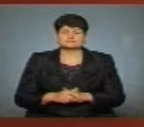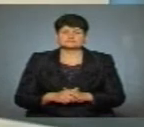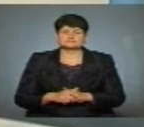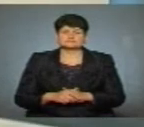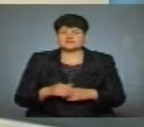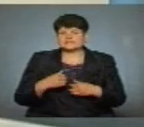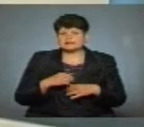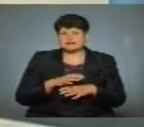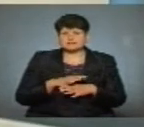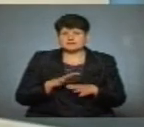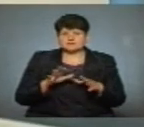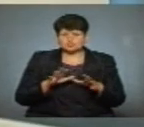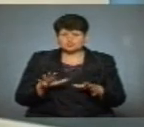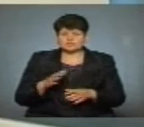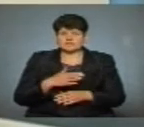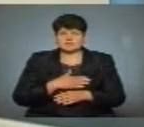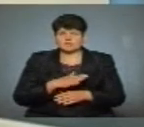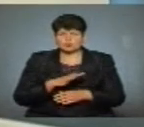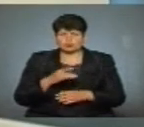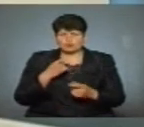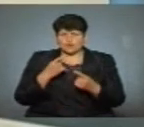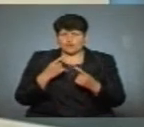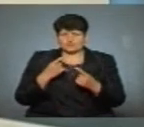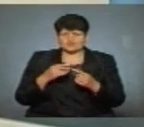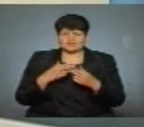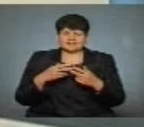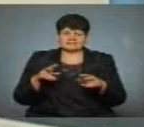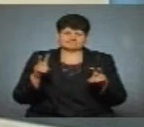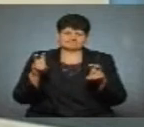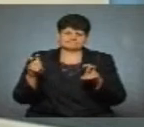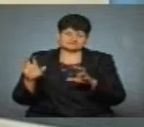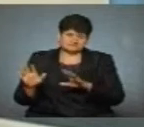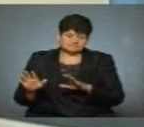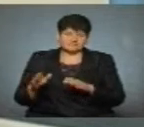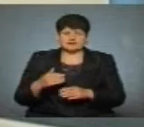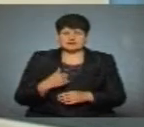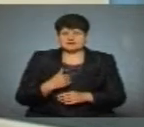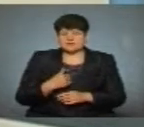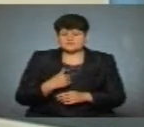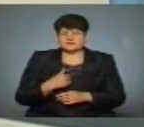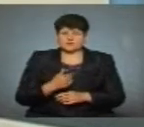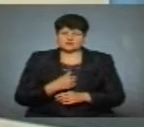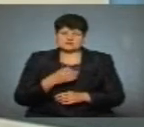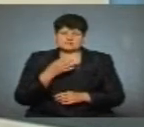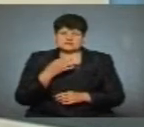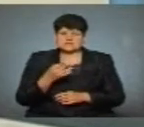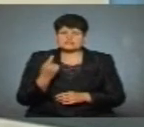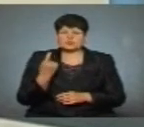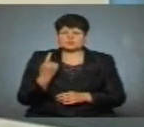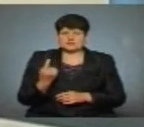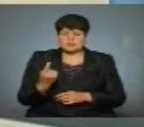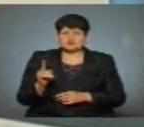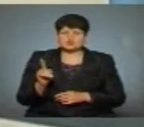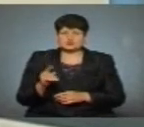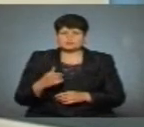Ну, я не буду і не люблю говорити там різні пафосні речі. Я хочу сказати одне, що